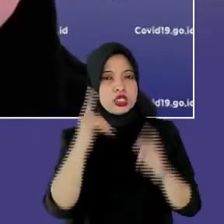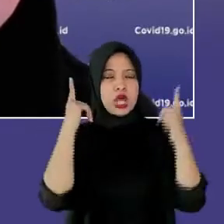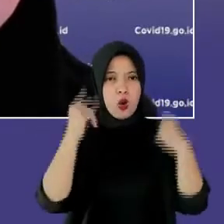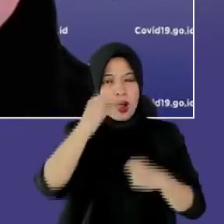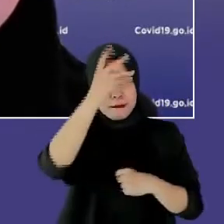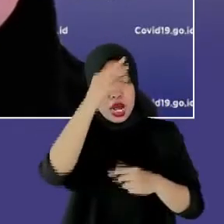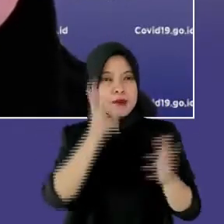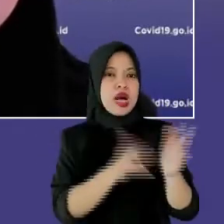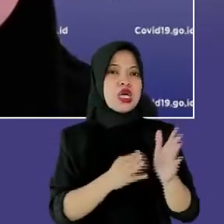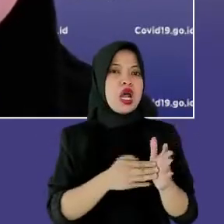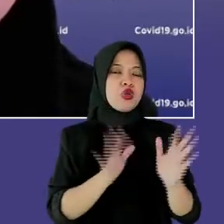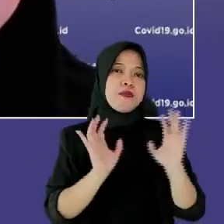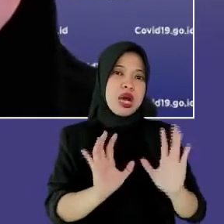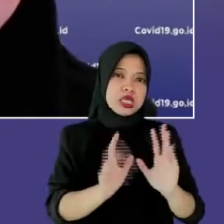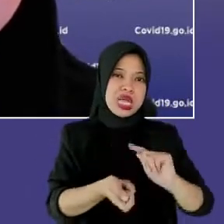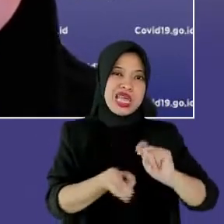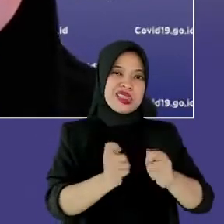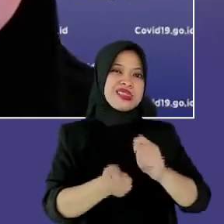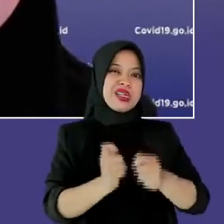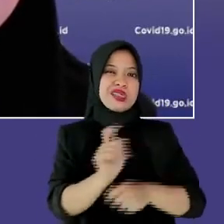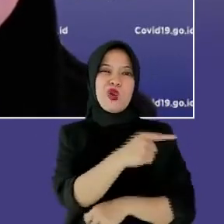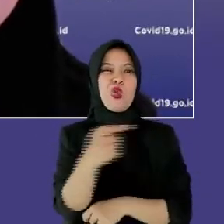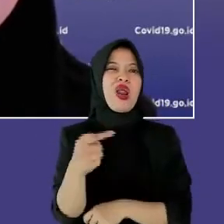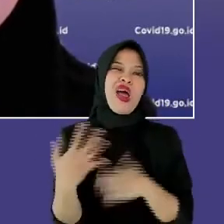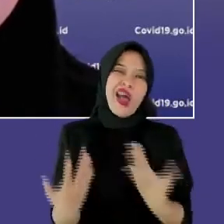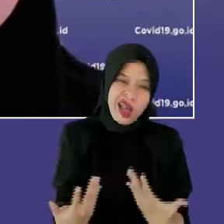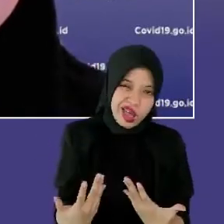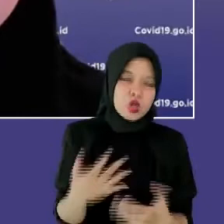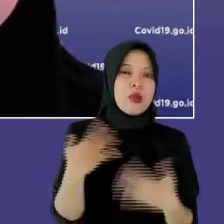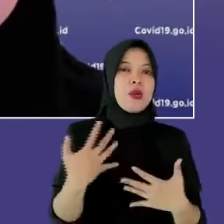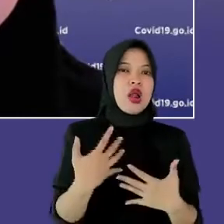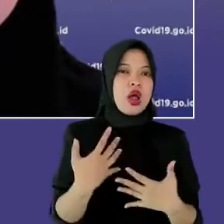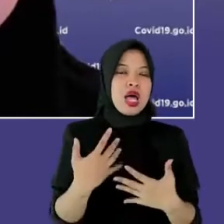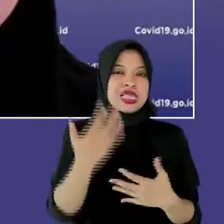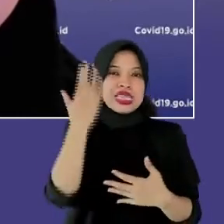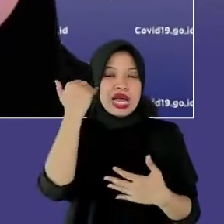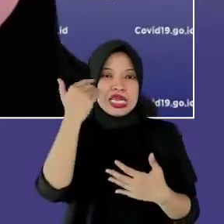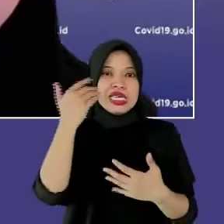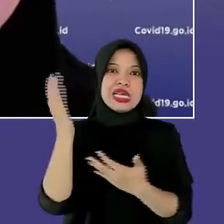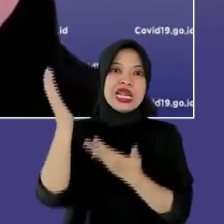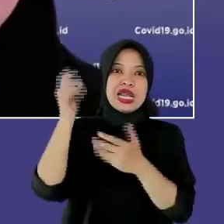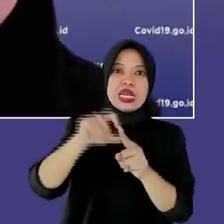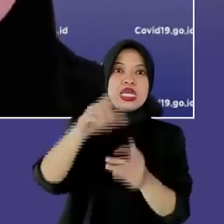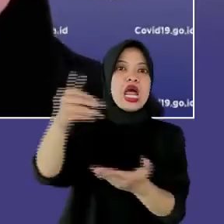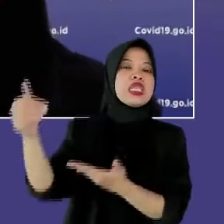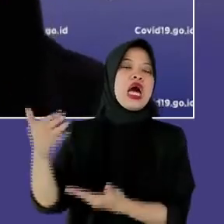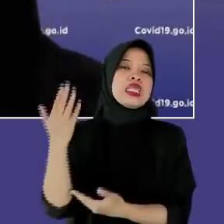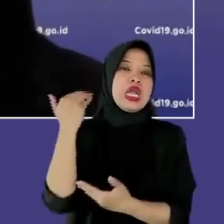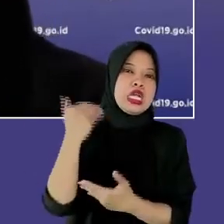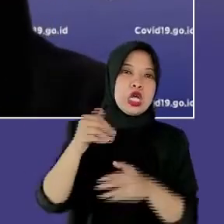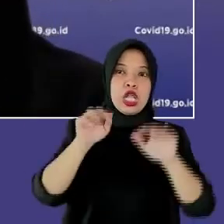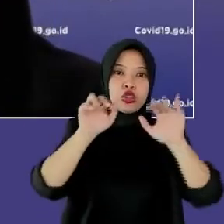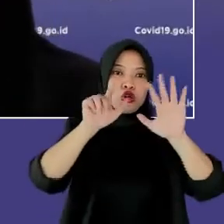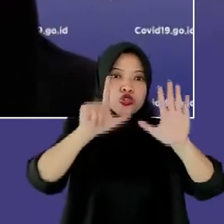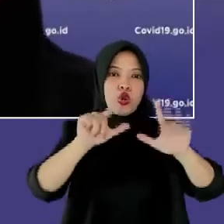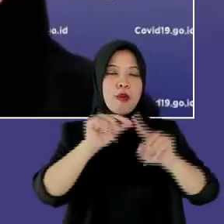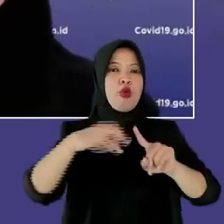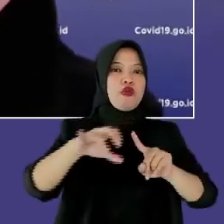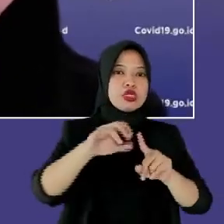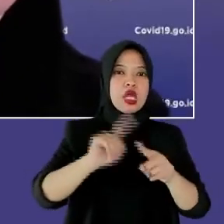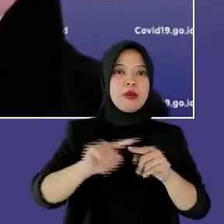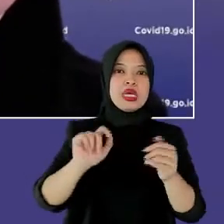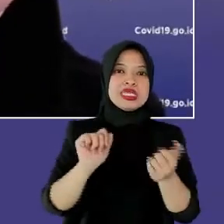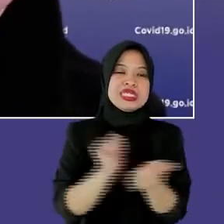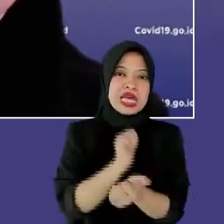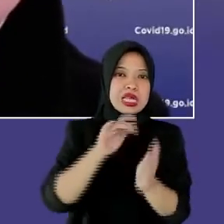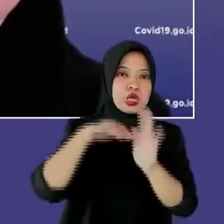itu banyak nih permasalahannya, testingnya tuh masih kurang. Apakah kemudian gambaran tadi tuh yang katanya dari cuma 7 yang naik sementara